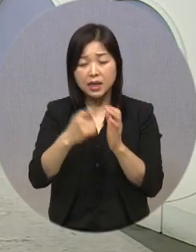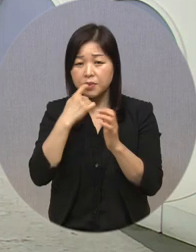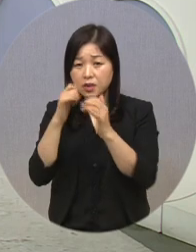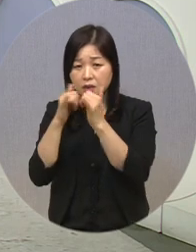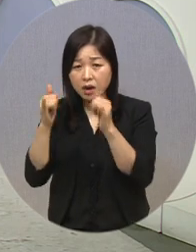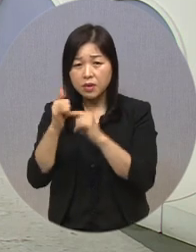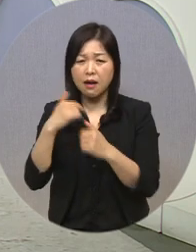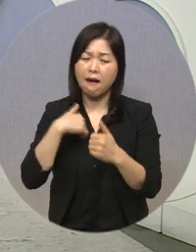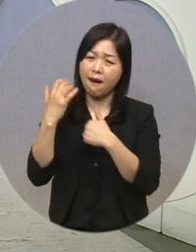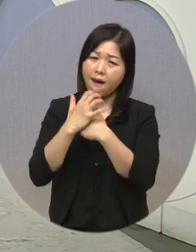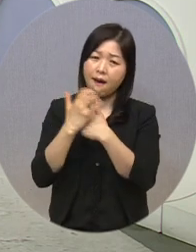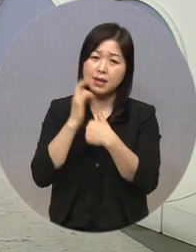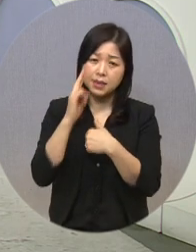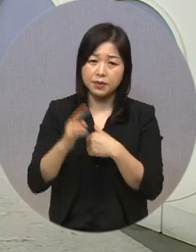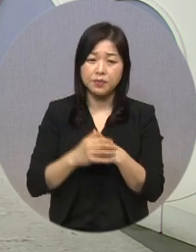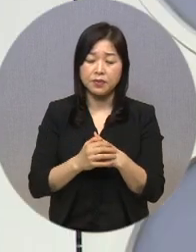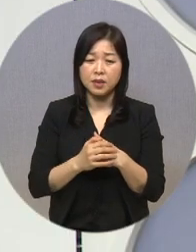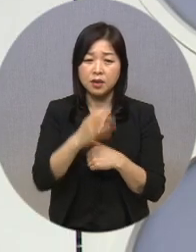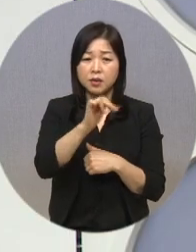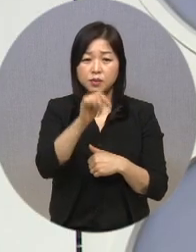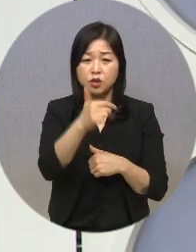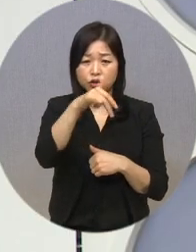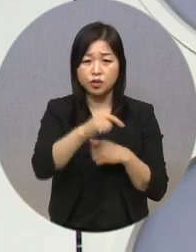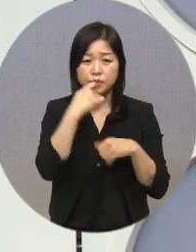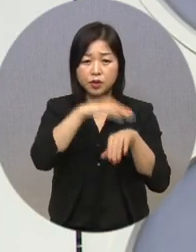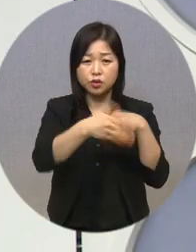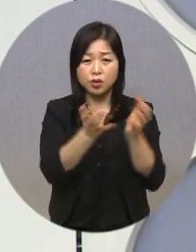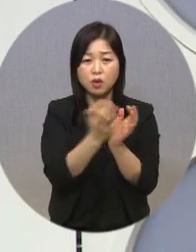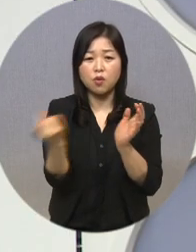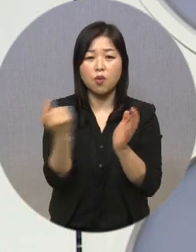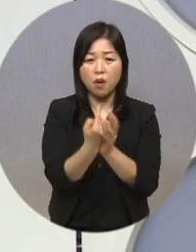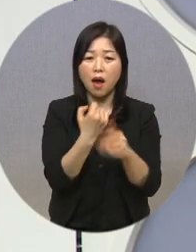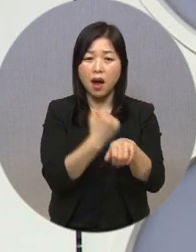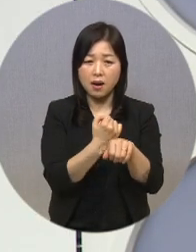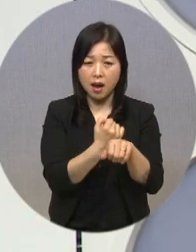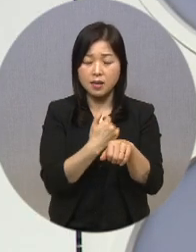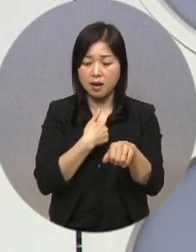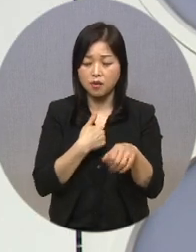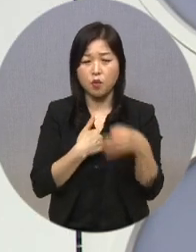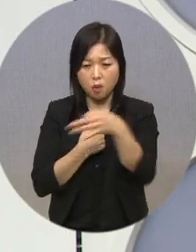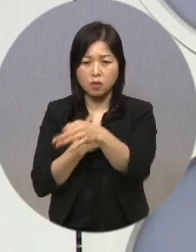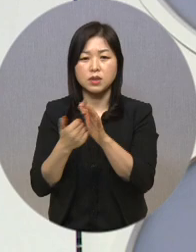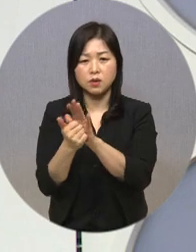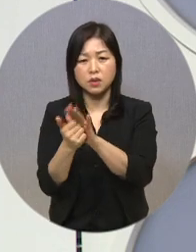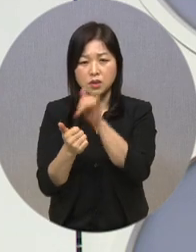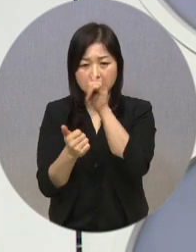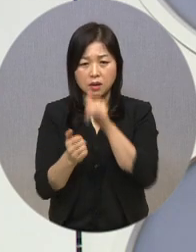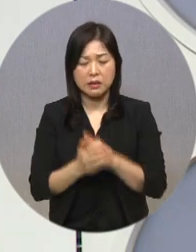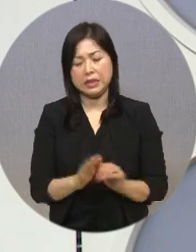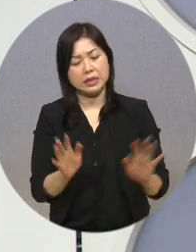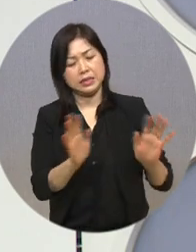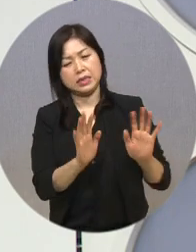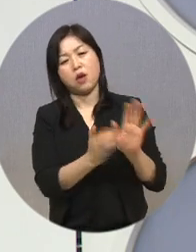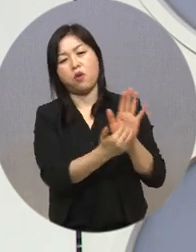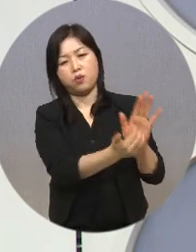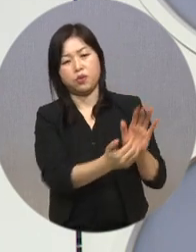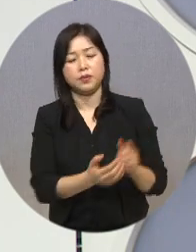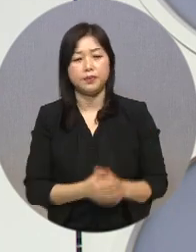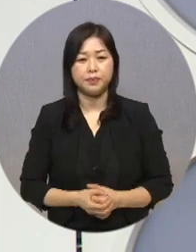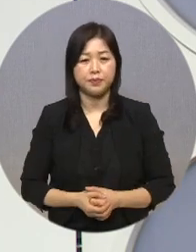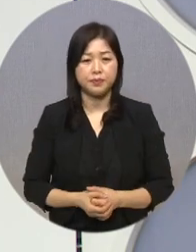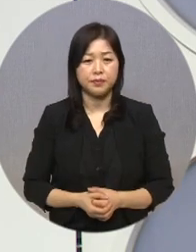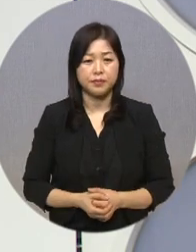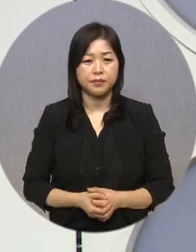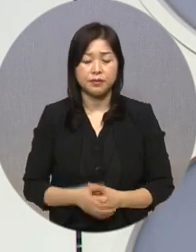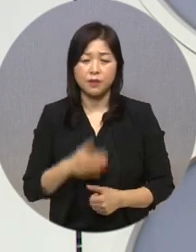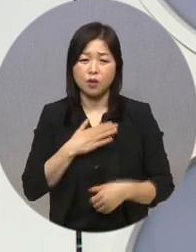지금이라도 민당으로 모여라 돈 우리가 다 대줄 테니까 제가 안 했습니다. 저는